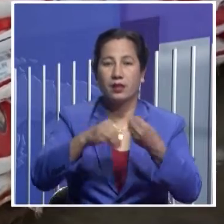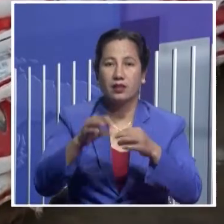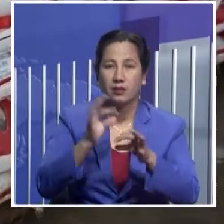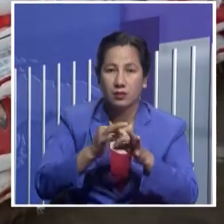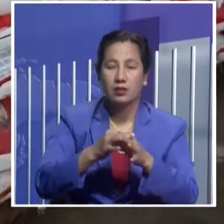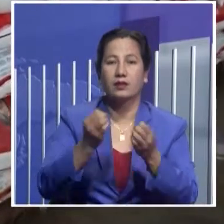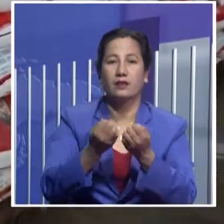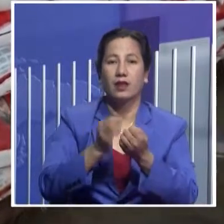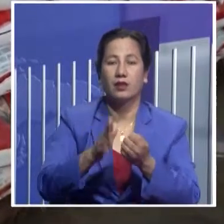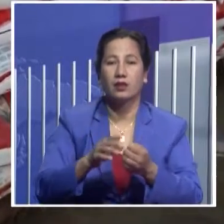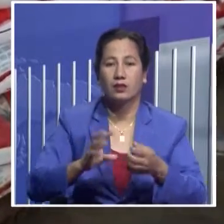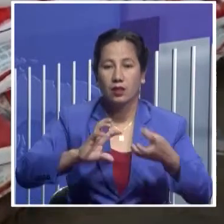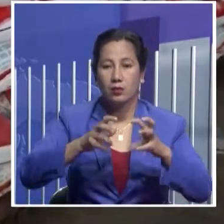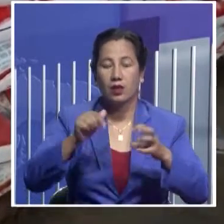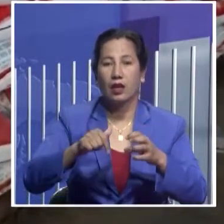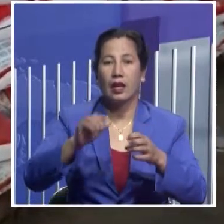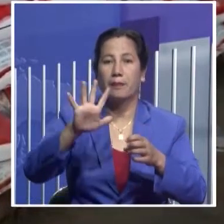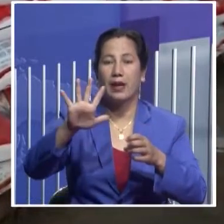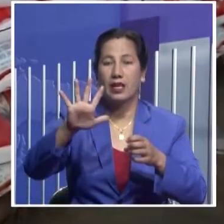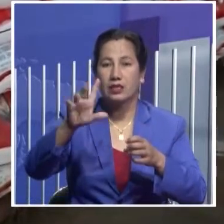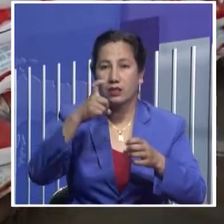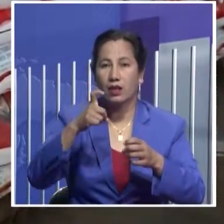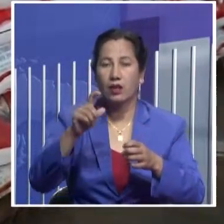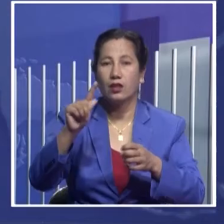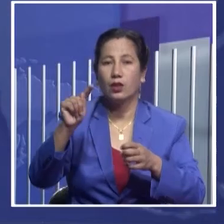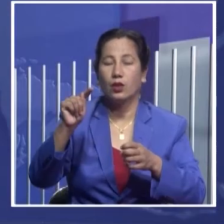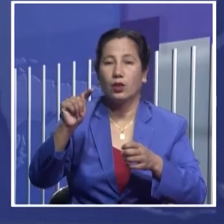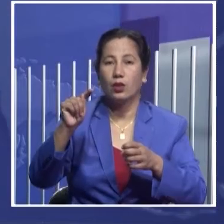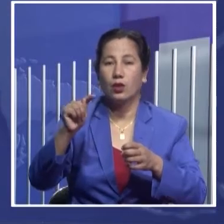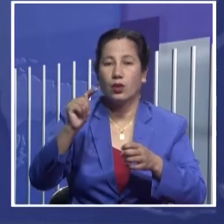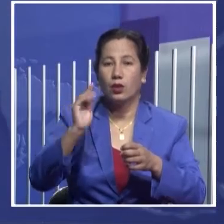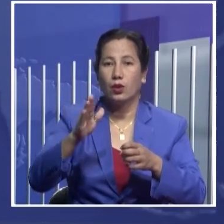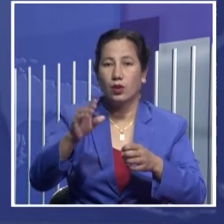छ। कम्पनीमा हाल 500 क्विन्टल चामल मजदात रहेको छ।